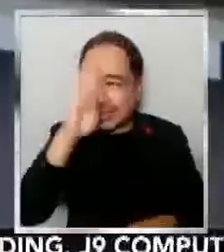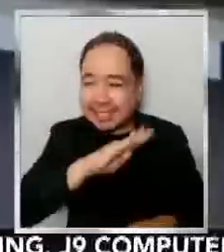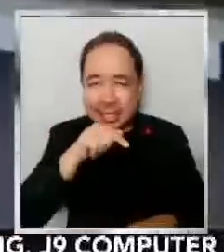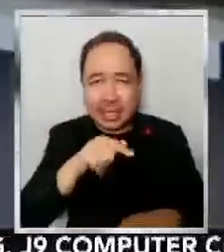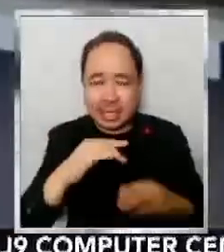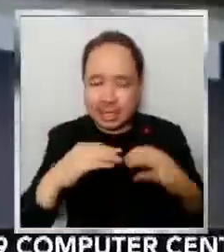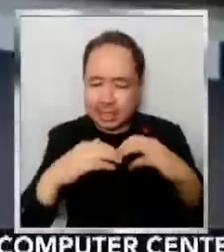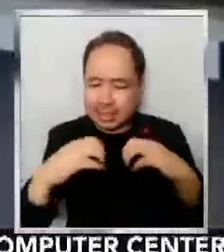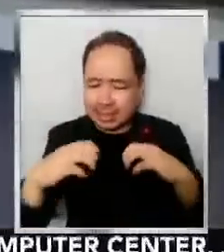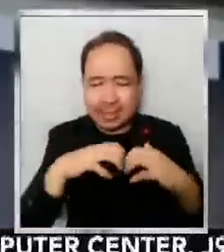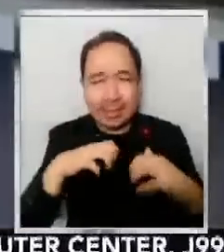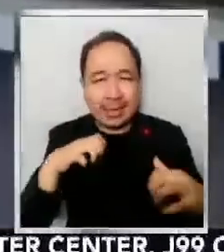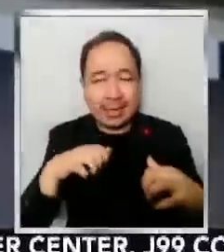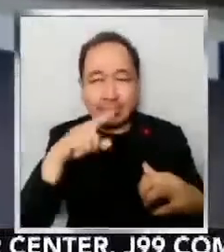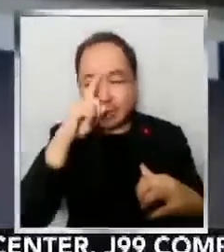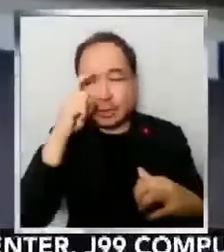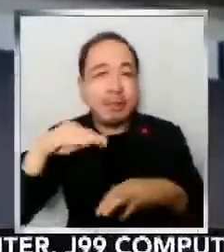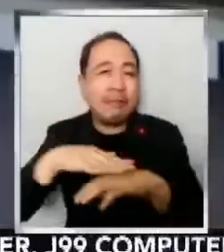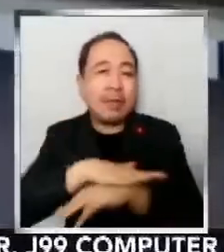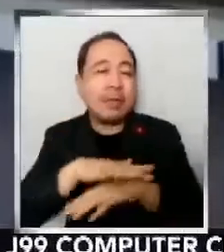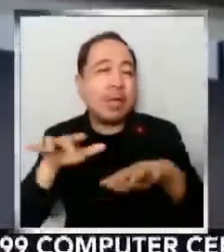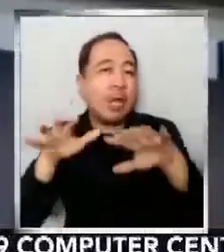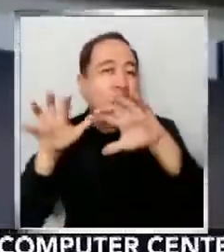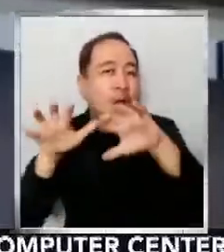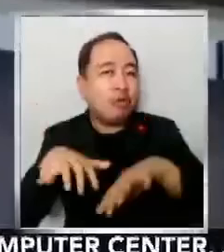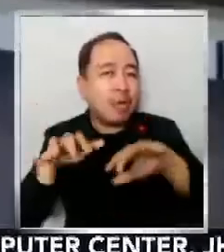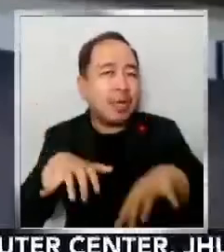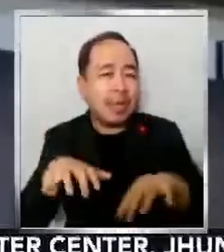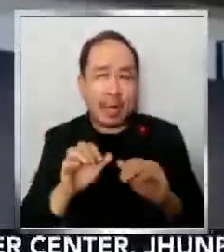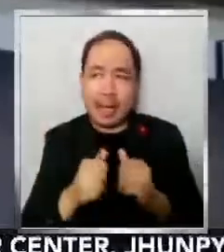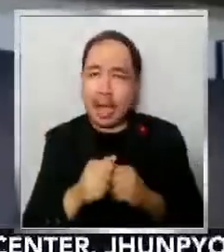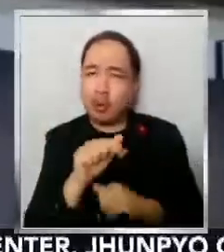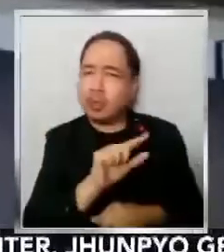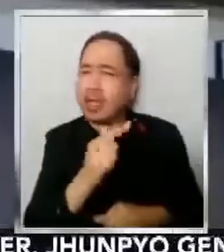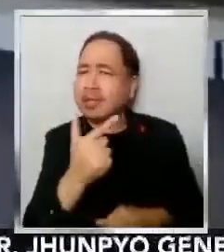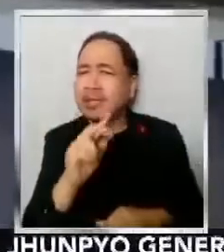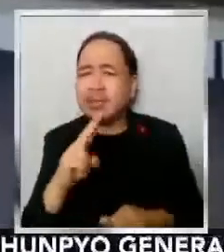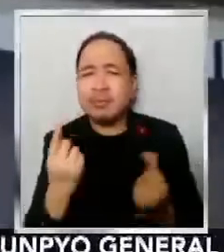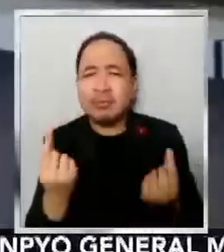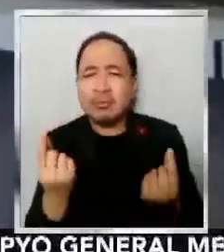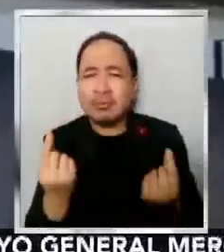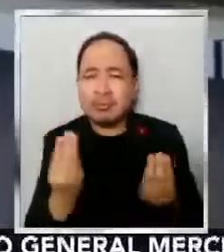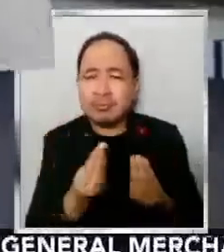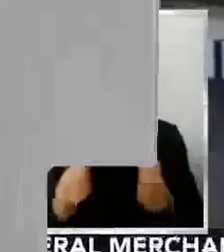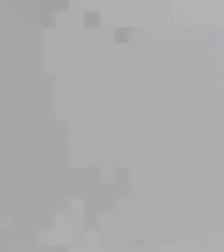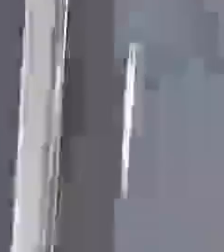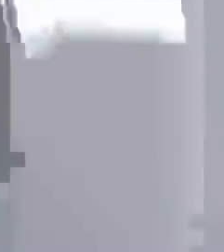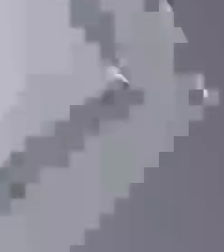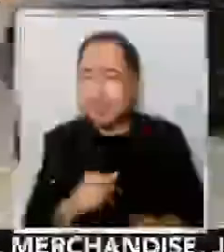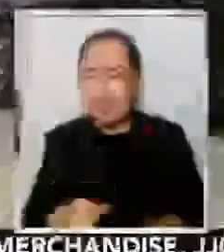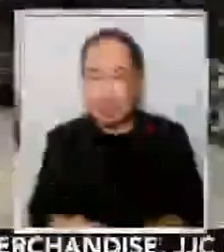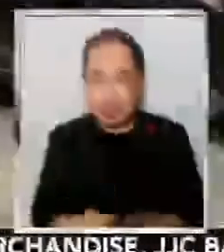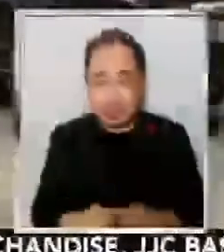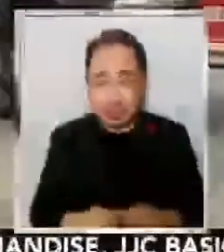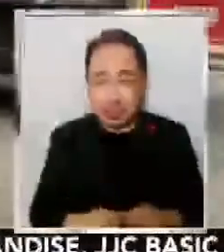pinsala. E paano ba ito inaaksyonan ng mga otoridad? Alamin po sa pagtutok ni Cedric Castillo.